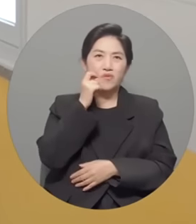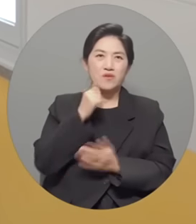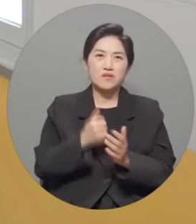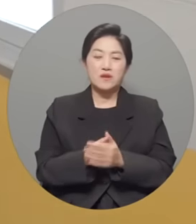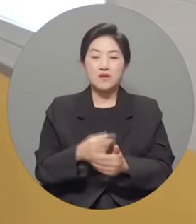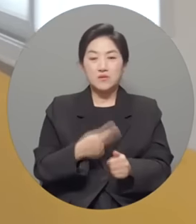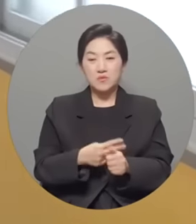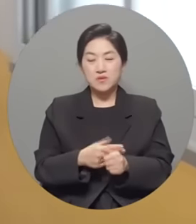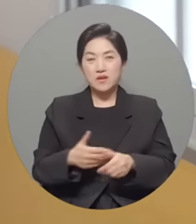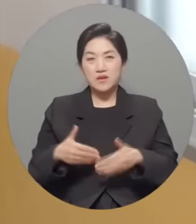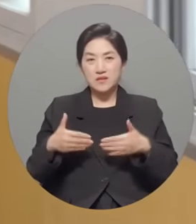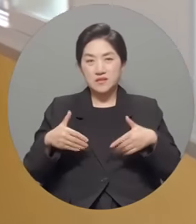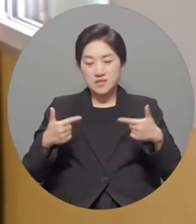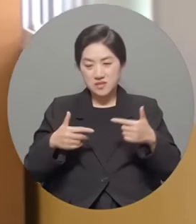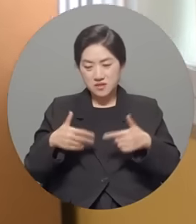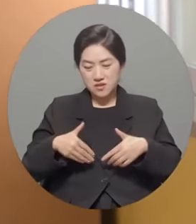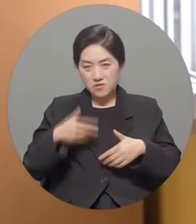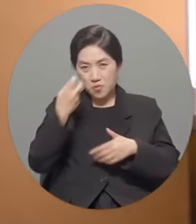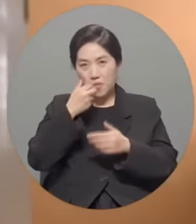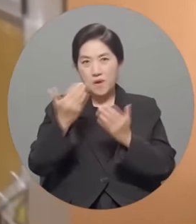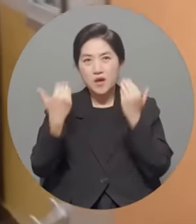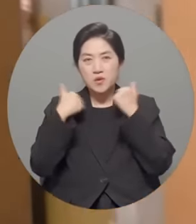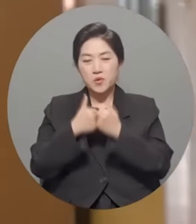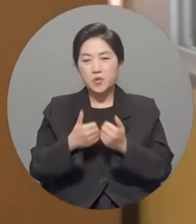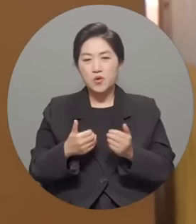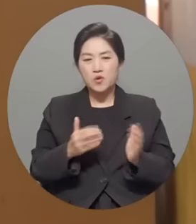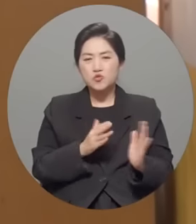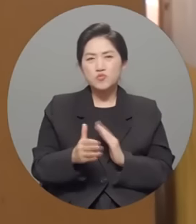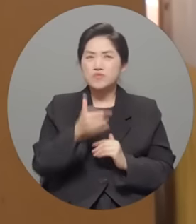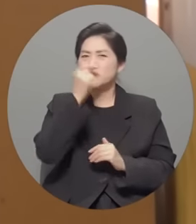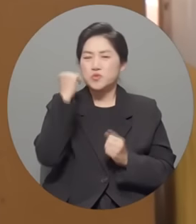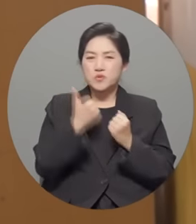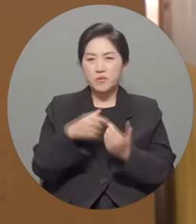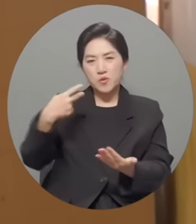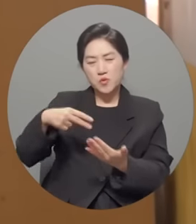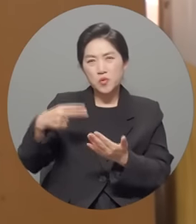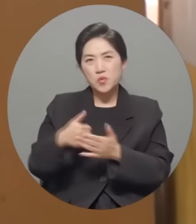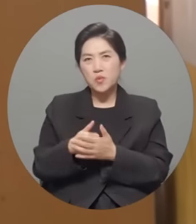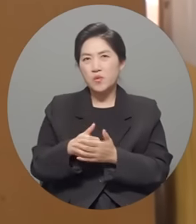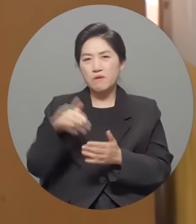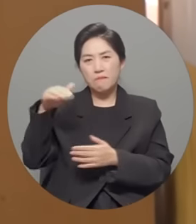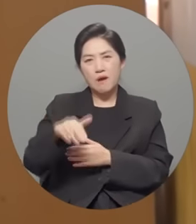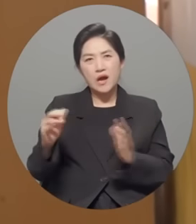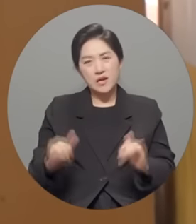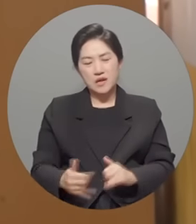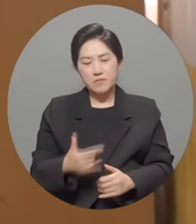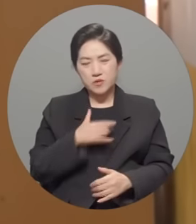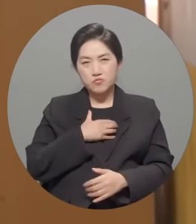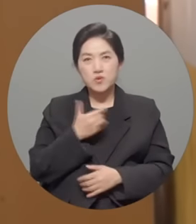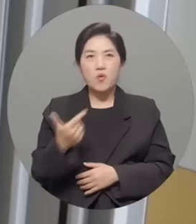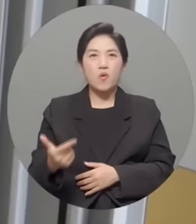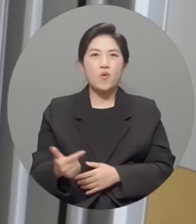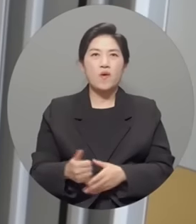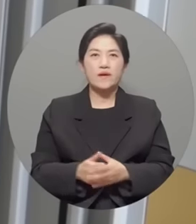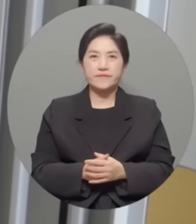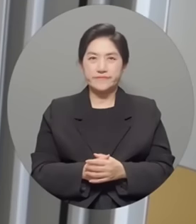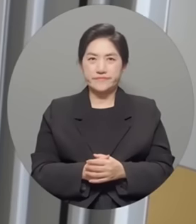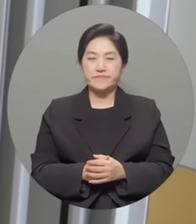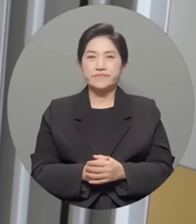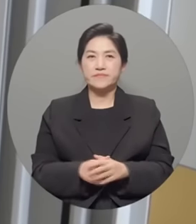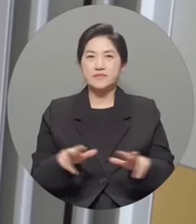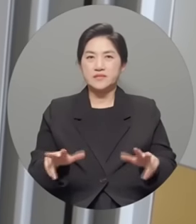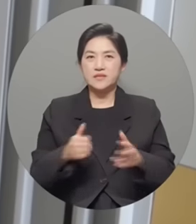교사들은 늘봄학교 시행에 대한 준비 부족으로 교육의 질이 떨어질 것을 가장 크게 우려하고 있습니다.